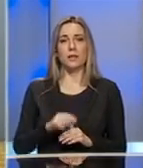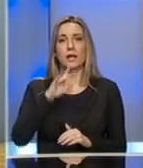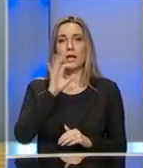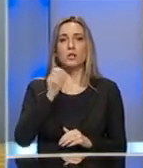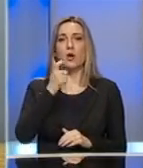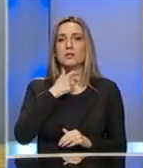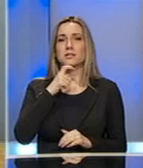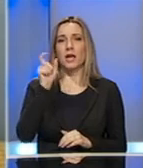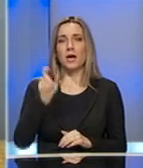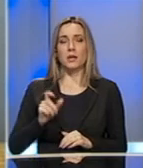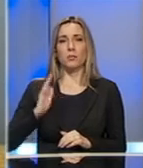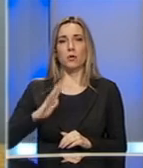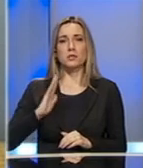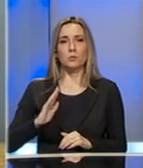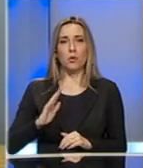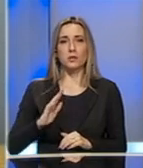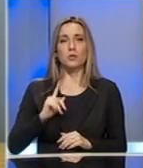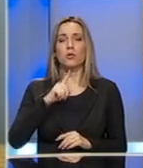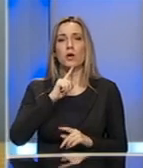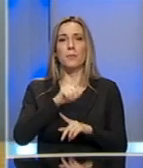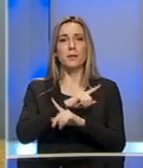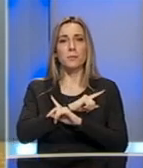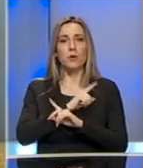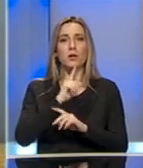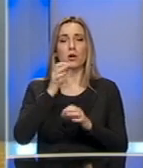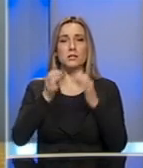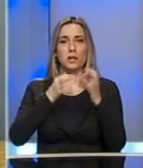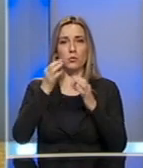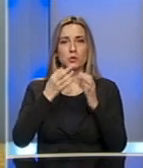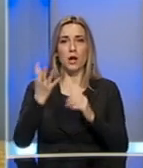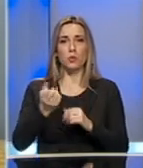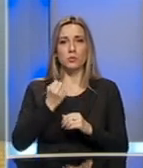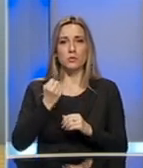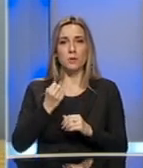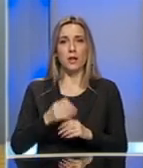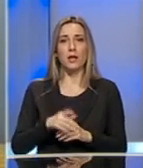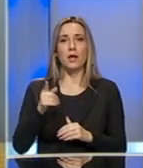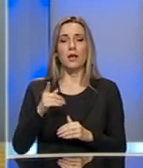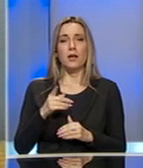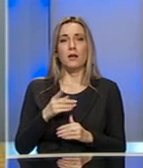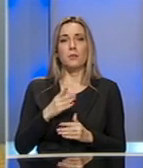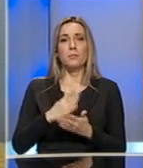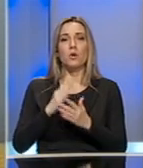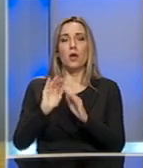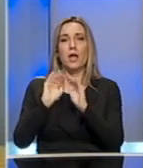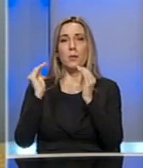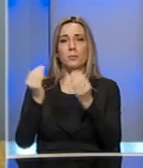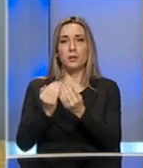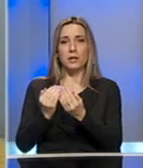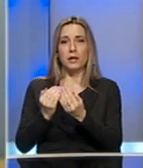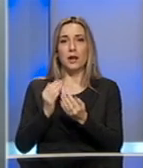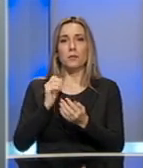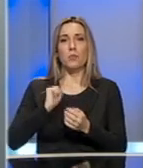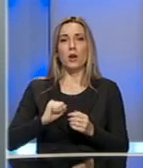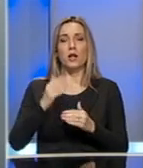je o starijem gospodinu koji je preminuo, čiji su uzorak odmah uzeli, međutim bio je kontaminiran, pa su